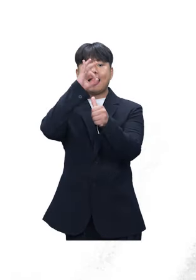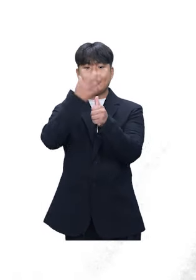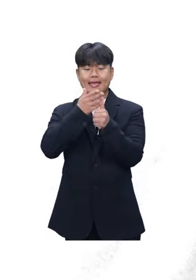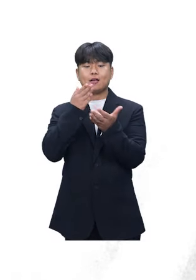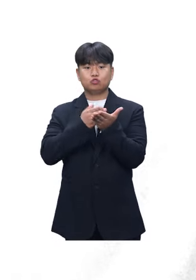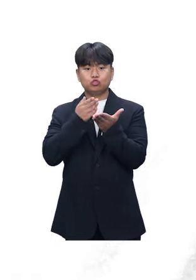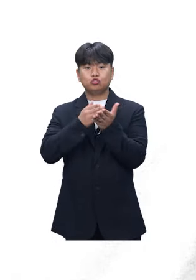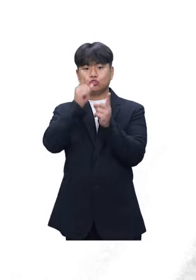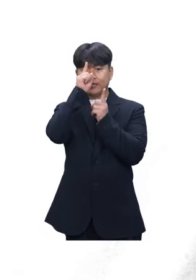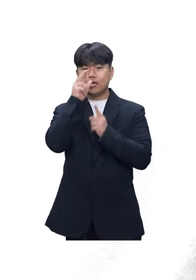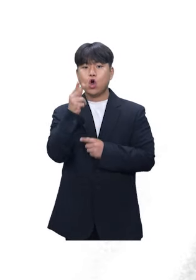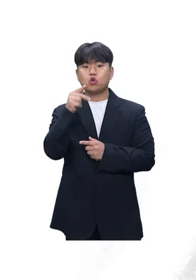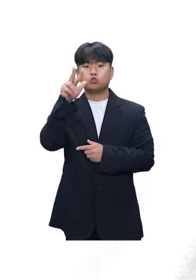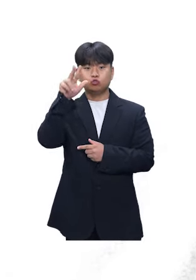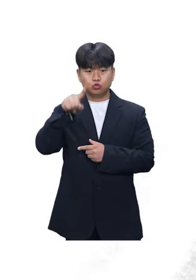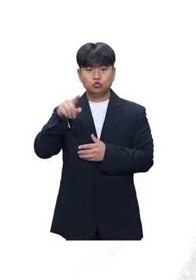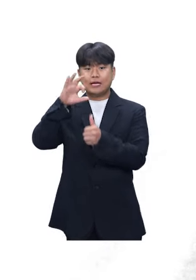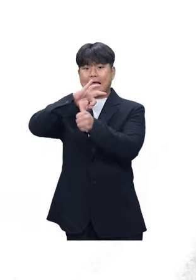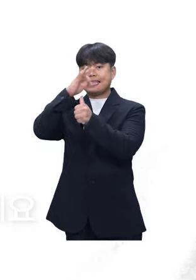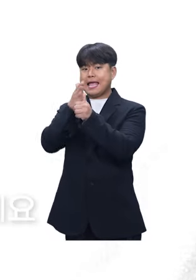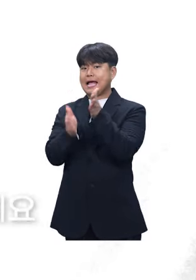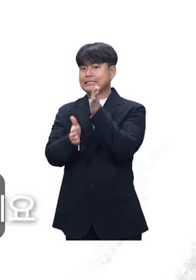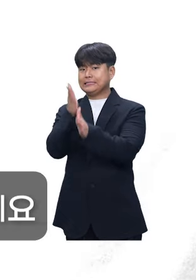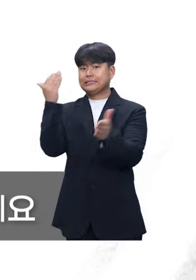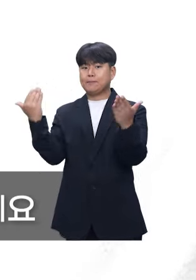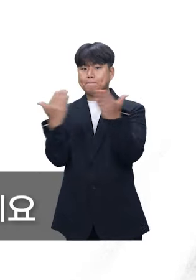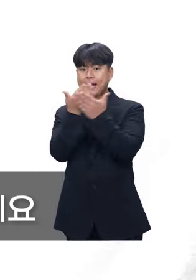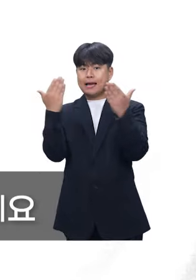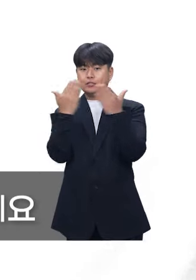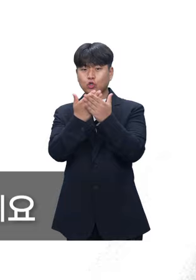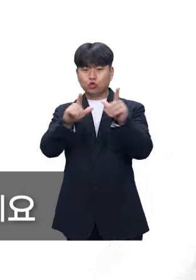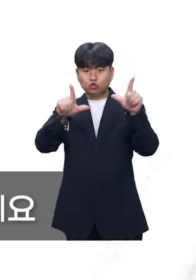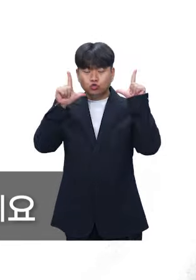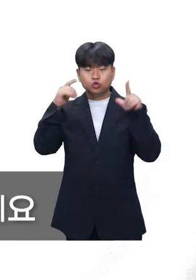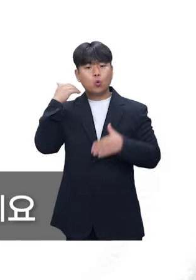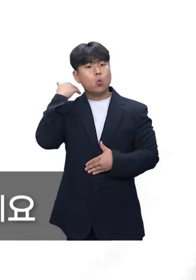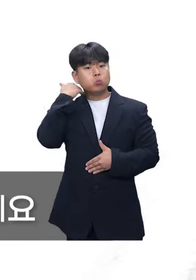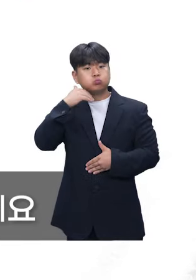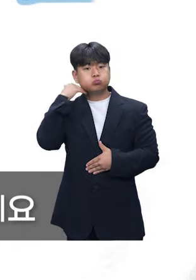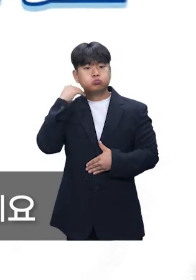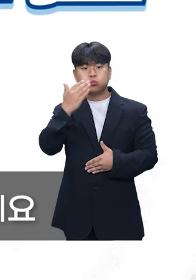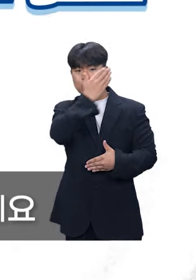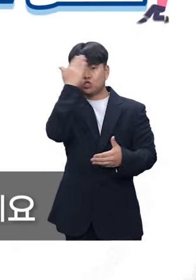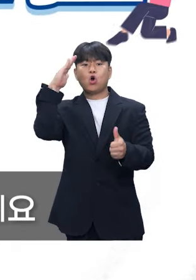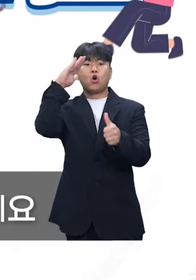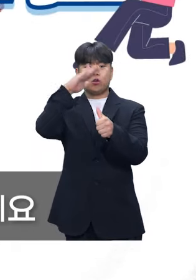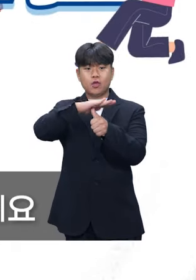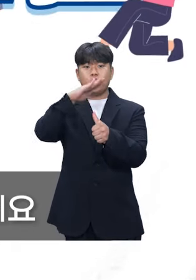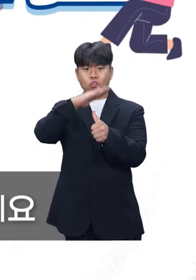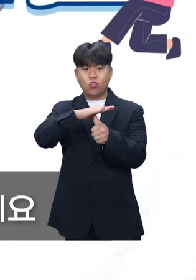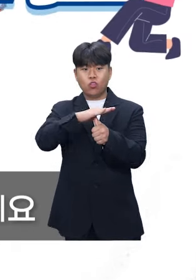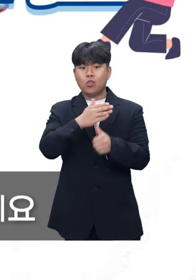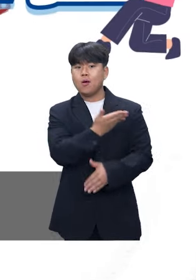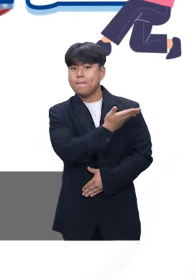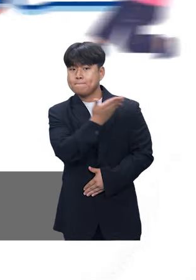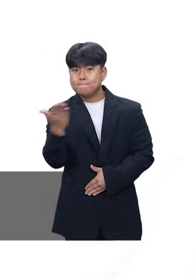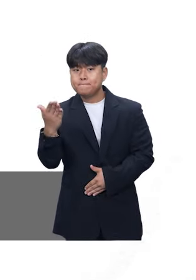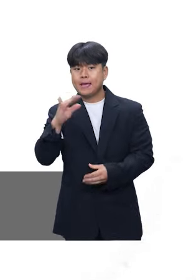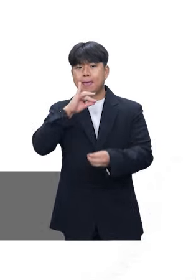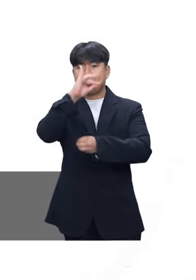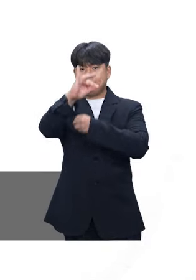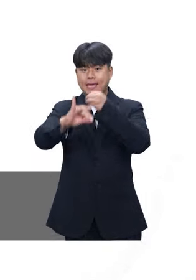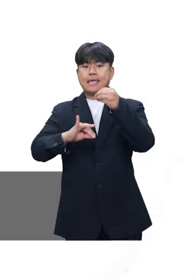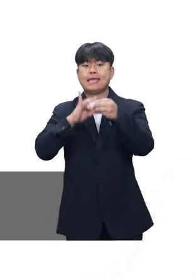안녕하세요. 3분 안양의 이현주입니다. 이 안양시의 발전, 그 중심에는 미래의 주역인 청년들이 있는데요. 이